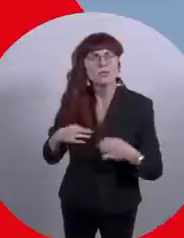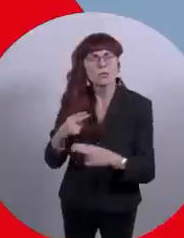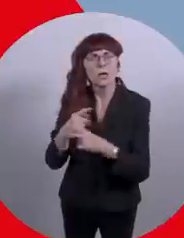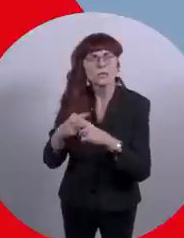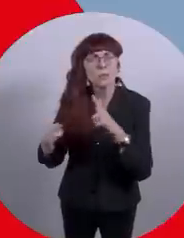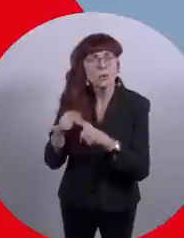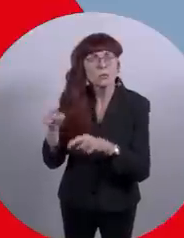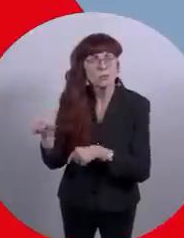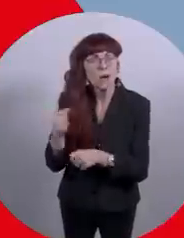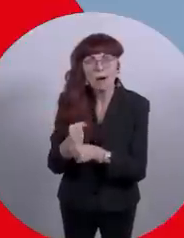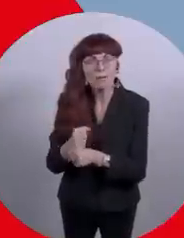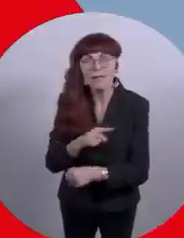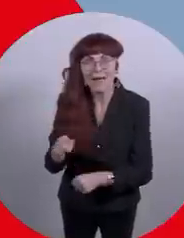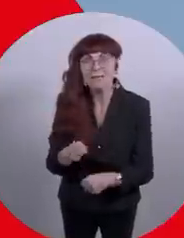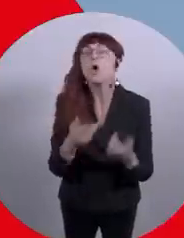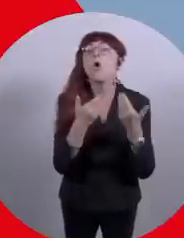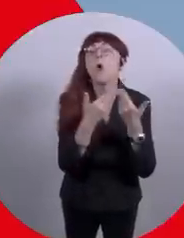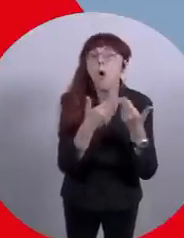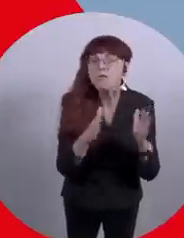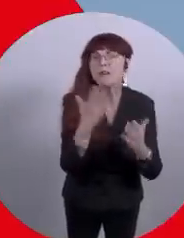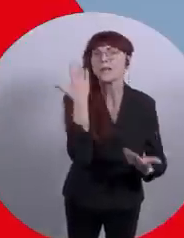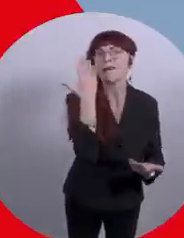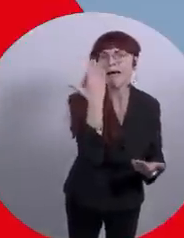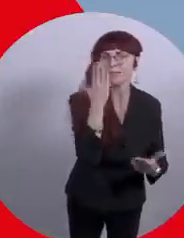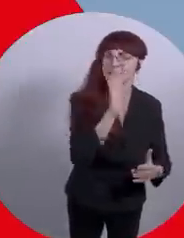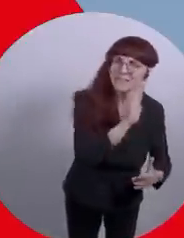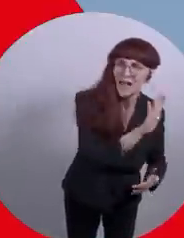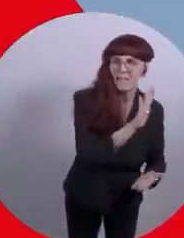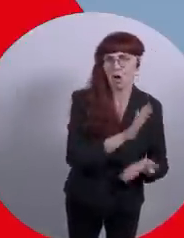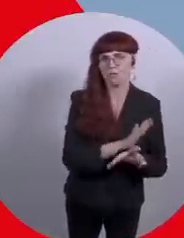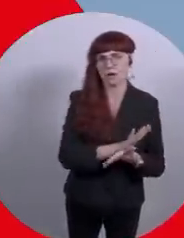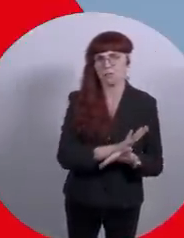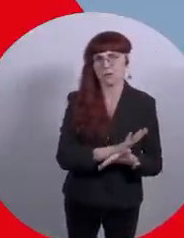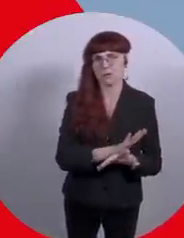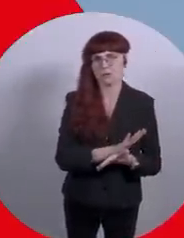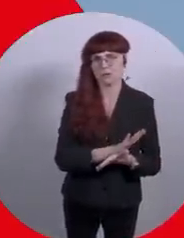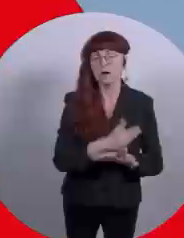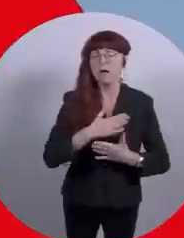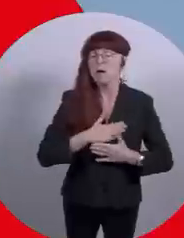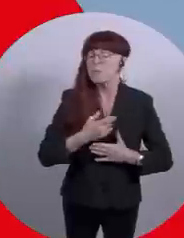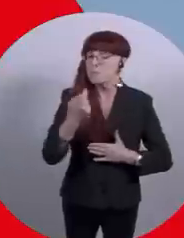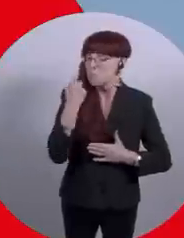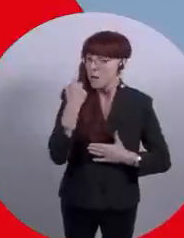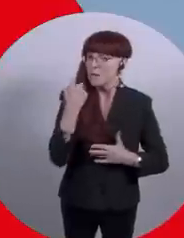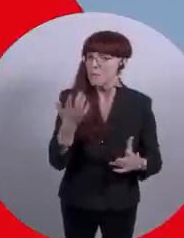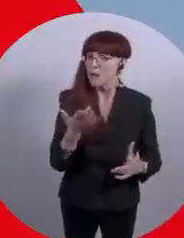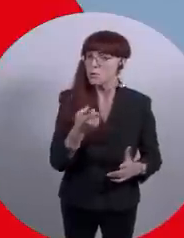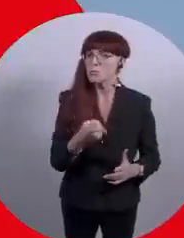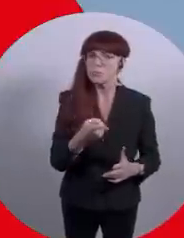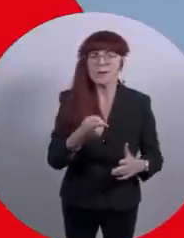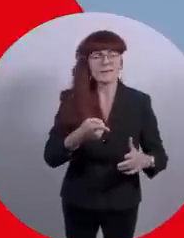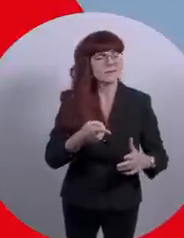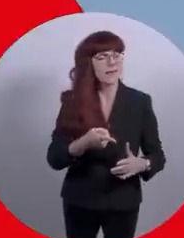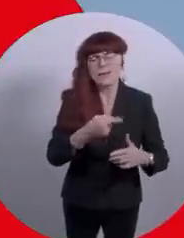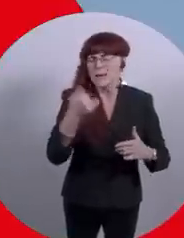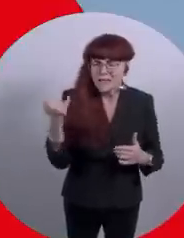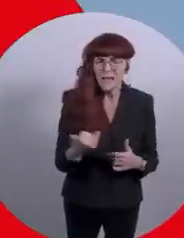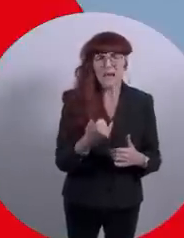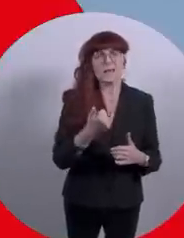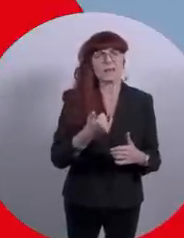Gesundheitspolitik machen und das aus meiner Sicht ist ein recht dass der Bevölkerung jeden einzelnen Bürger